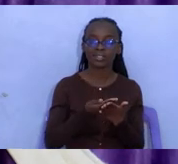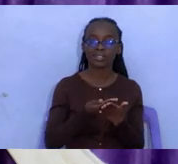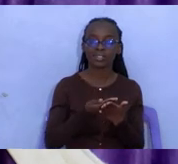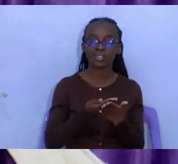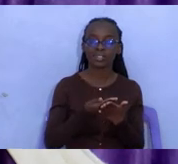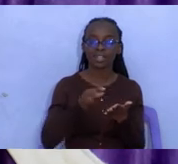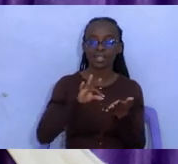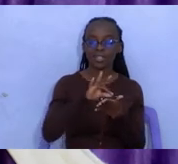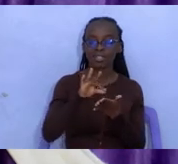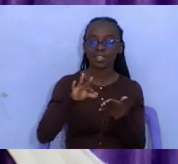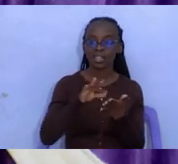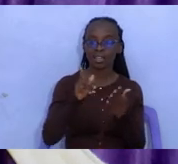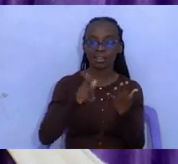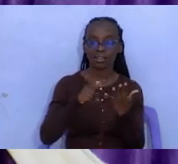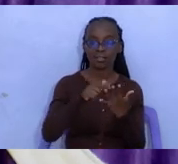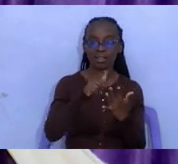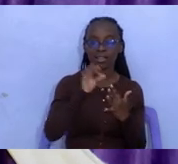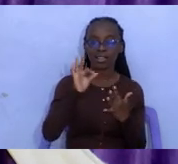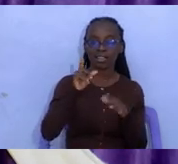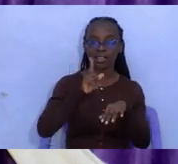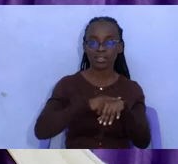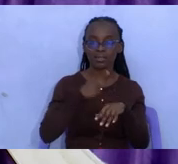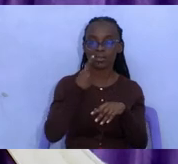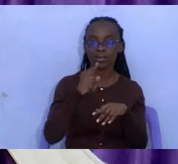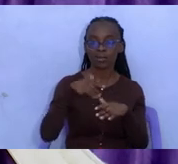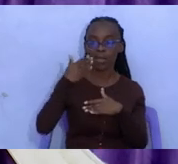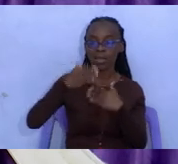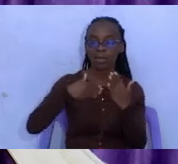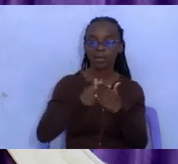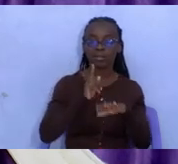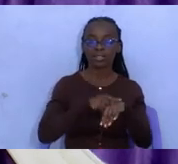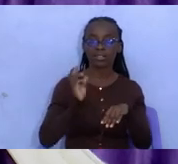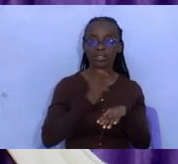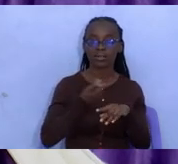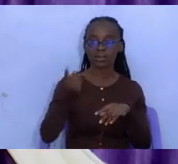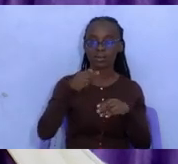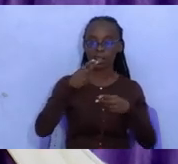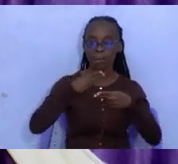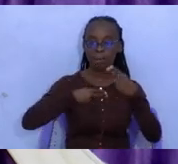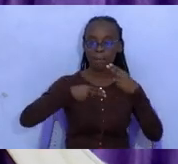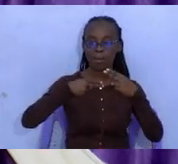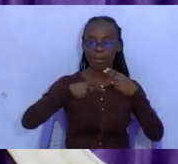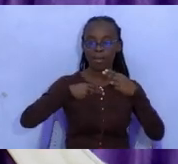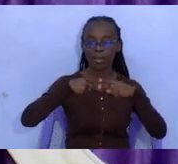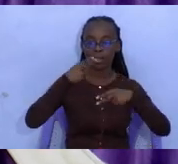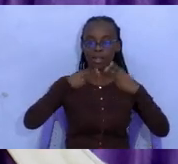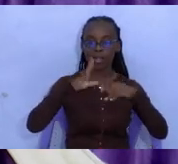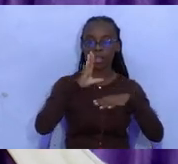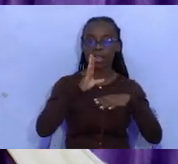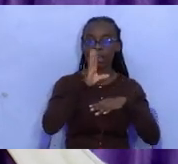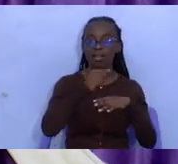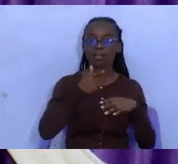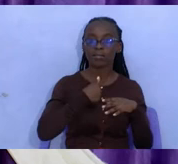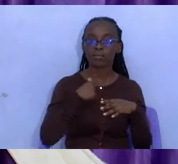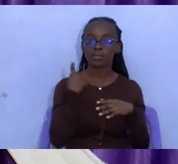Akakununulia mara tatu anaanza kukuambia, "Hii kila siku tumekujaga kwa hii hoteli." Lakini ni mimi tu nimekuwa ninashughulika na hii